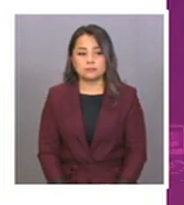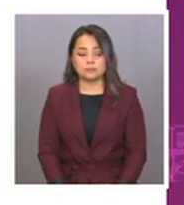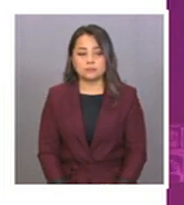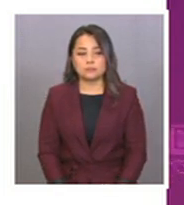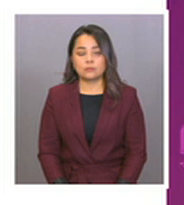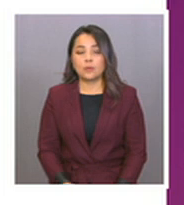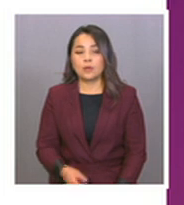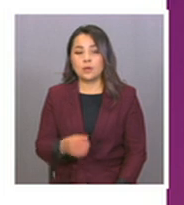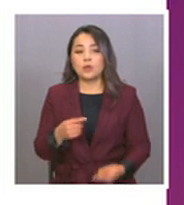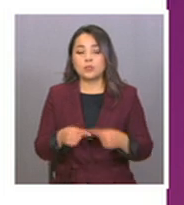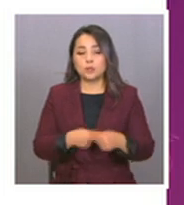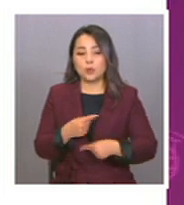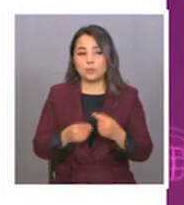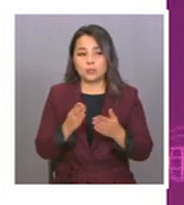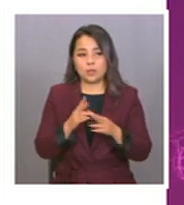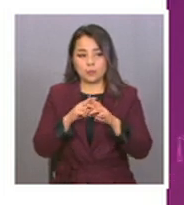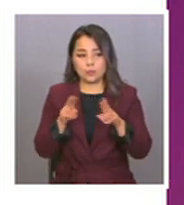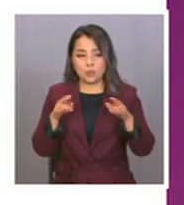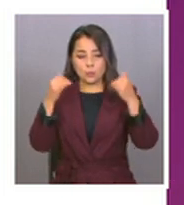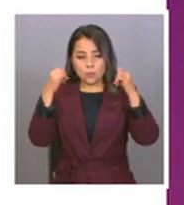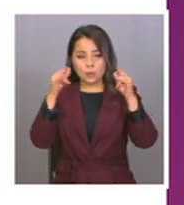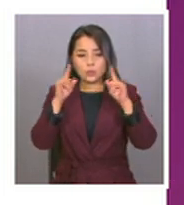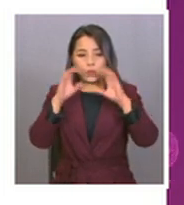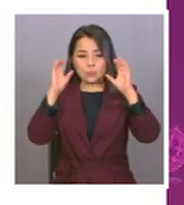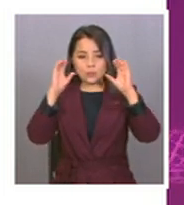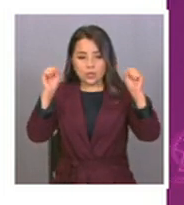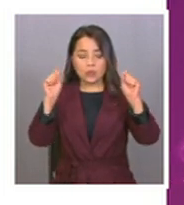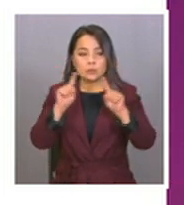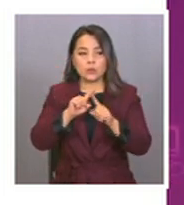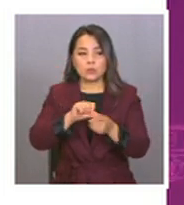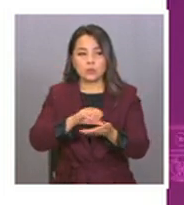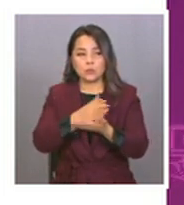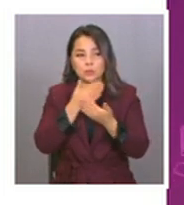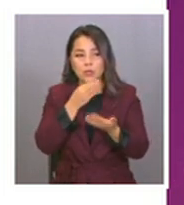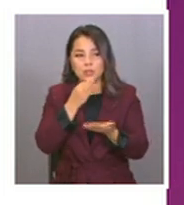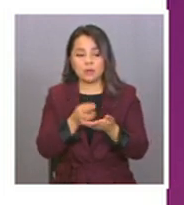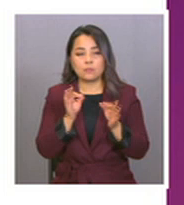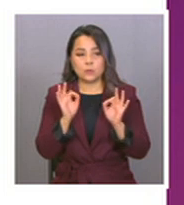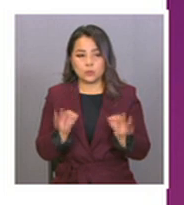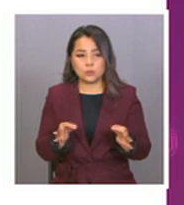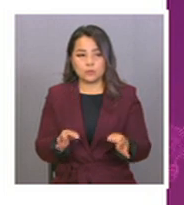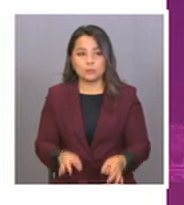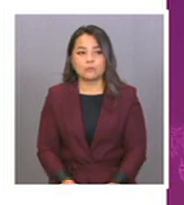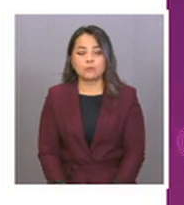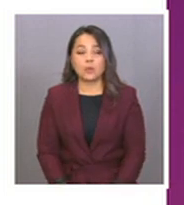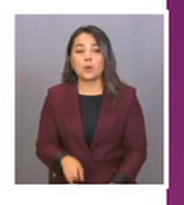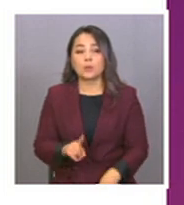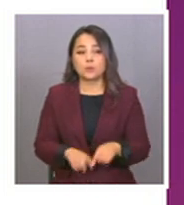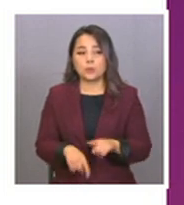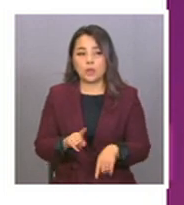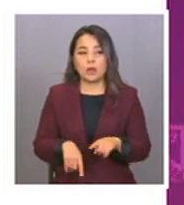Тұқымдас қуыс мүйізділер. Қуыс мүйізділерге қандай тірі ағза жатпайды? Дұрыс. Туыс